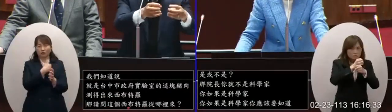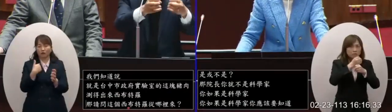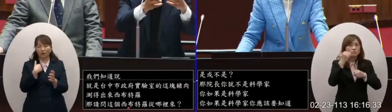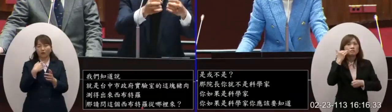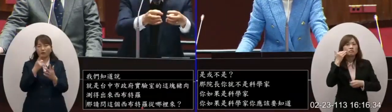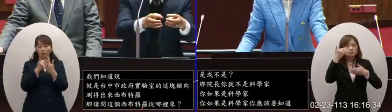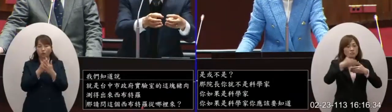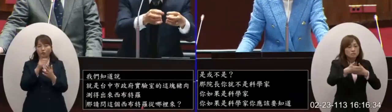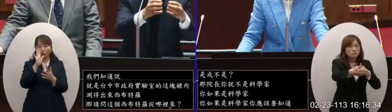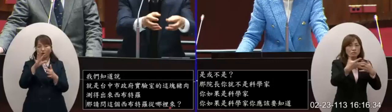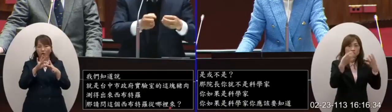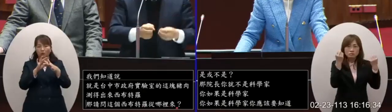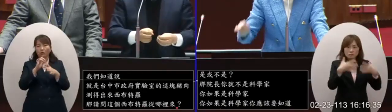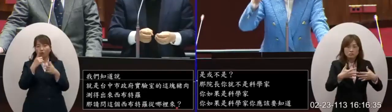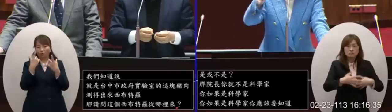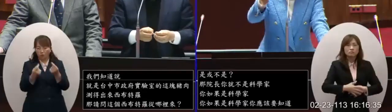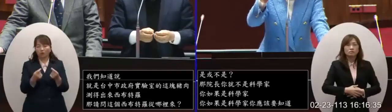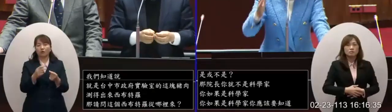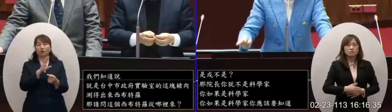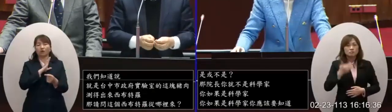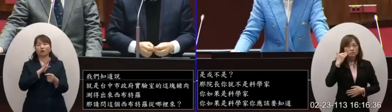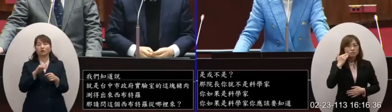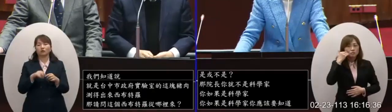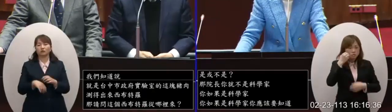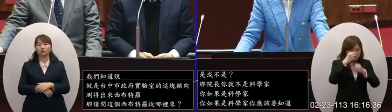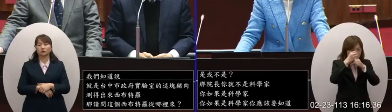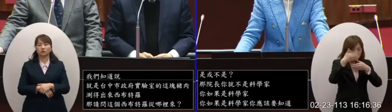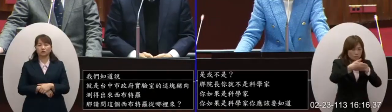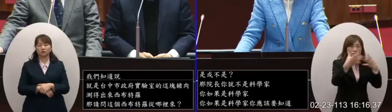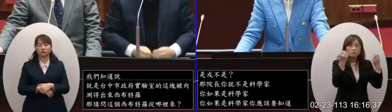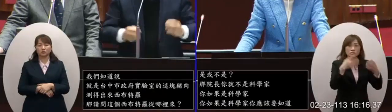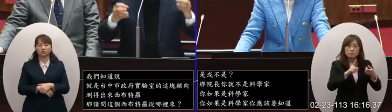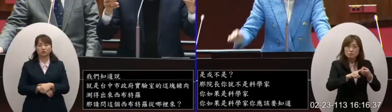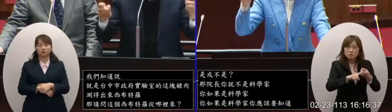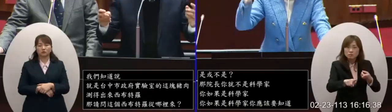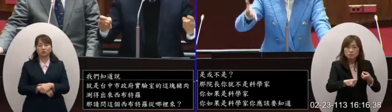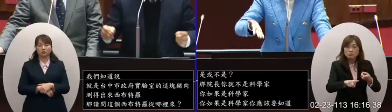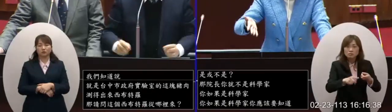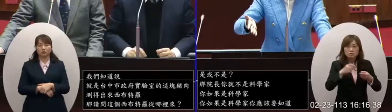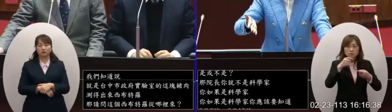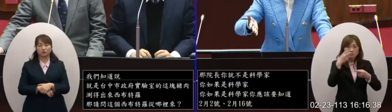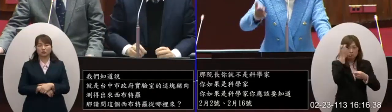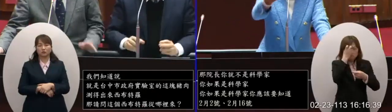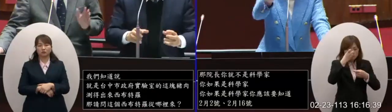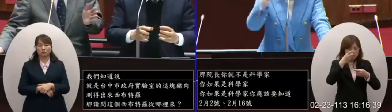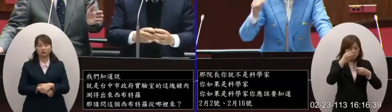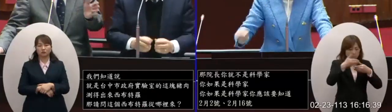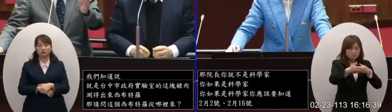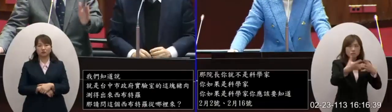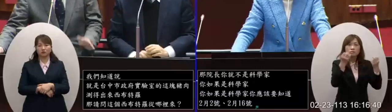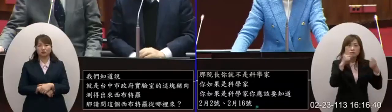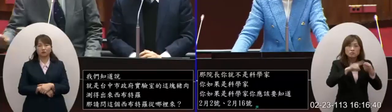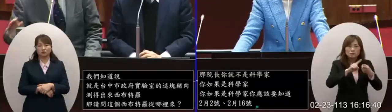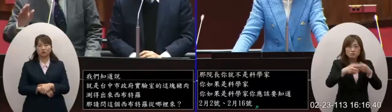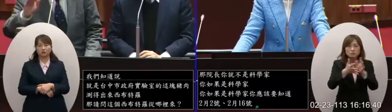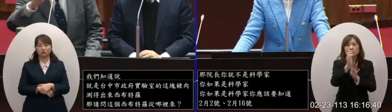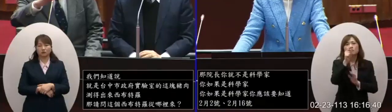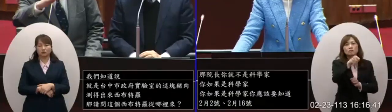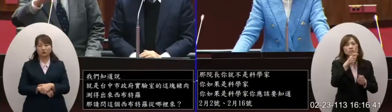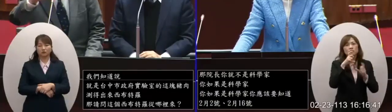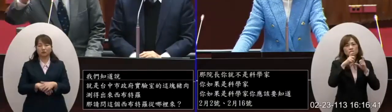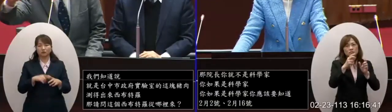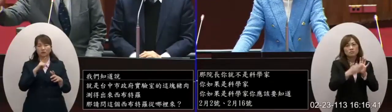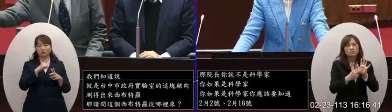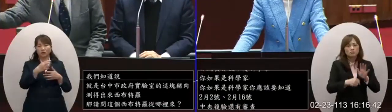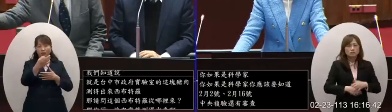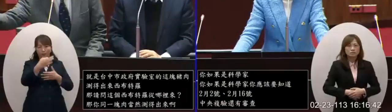果没有问题， 你测的是同一块肉当然测得出来、啊、 流程是不是没有问题？检验的流程是不是没有问题？部长你回答。 上架